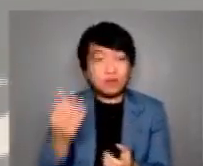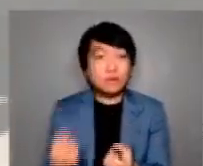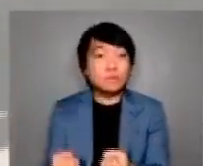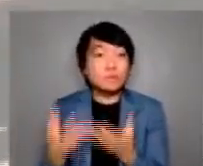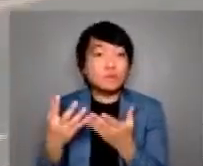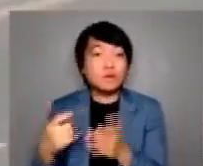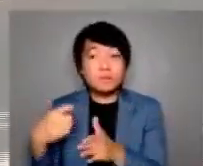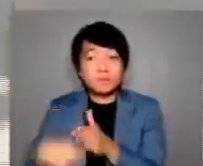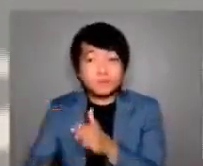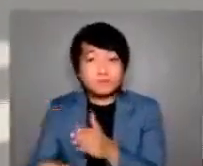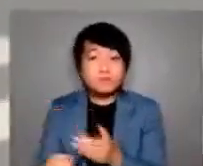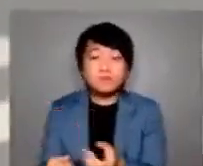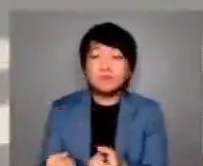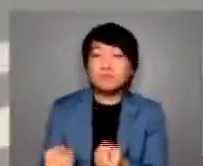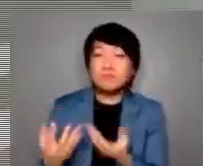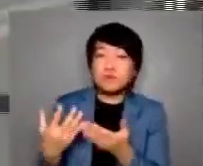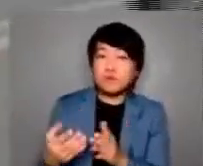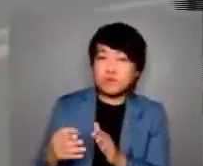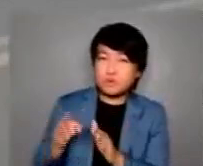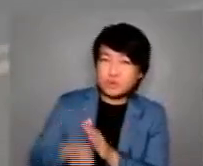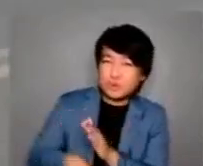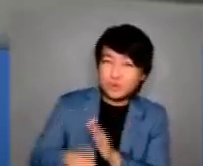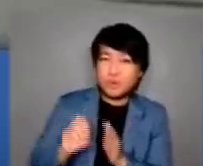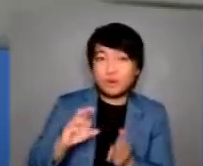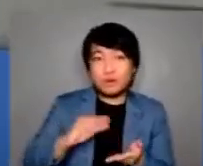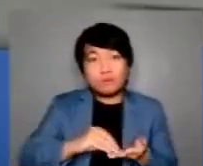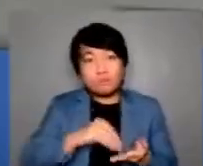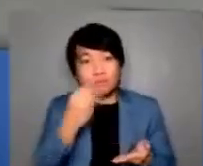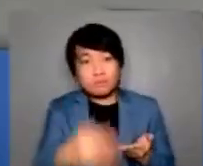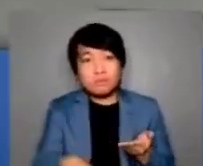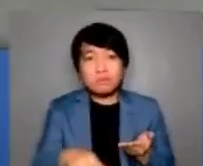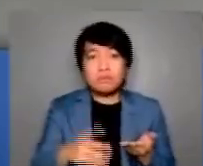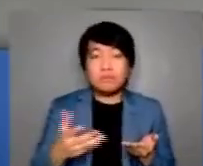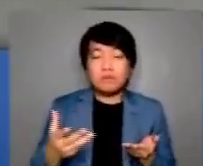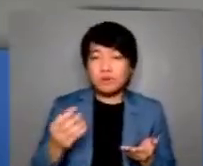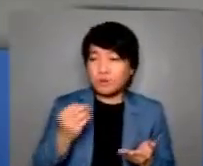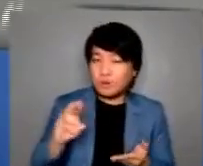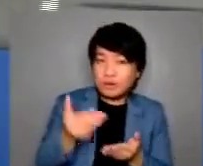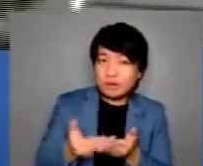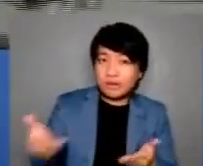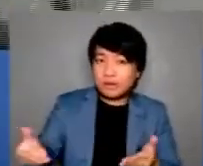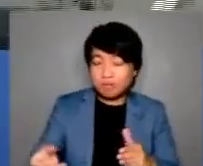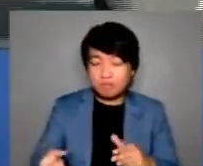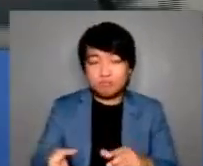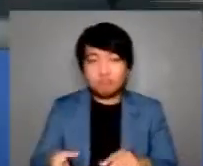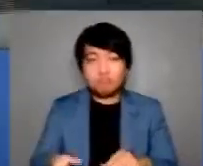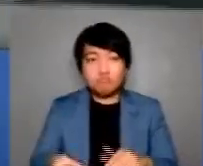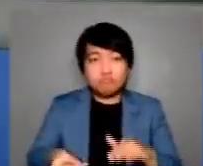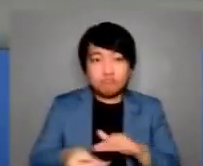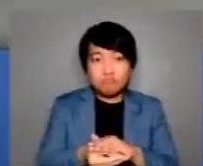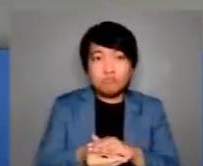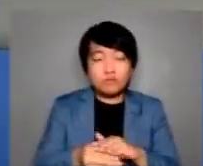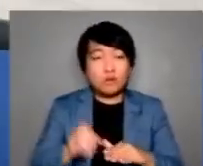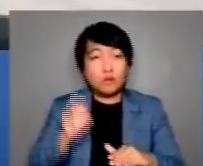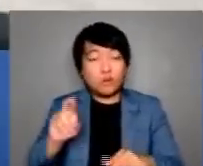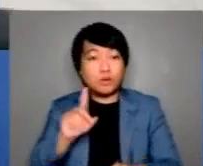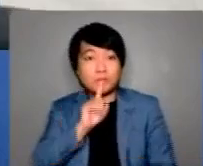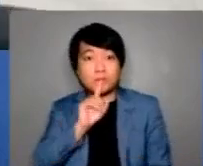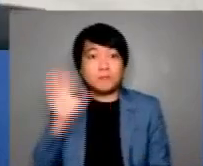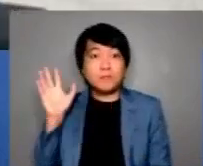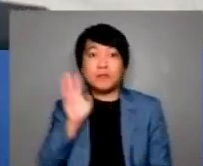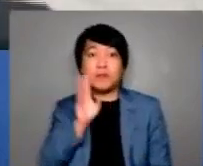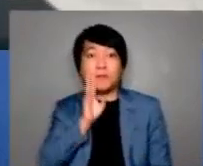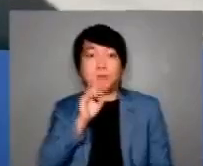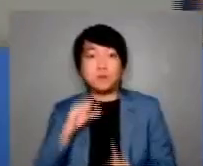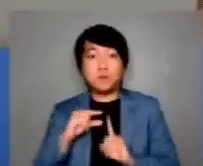po yan po ay pera o kahit na goods or items lamang in fact po kahit Igan pangako lamang yan po ay vote buying